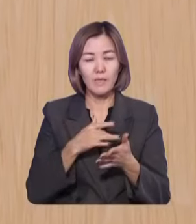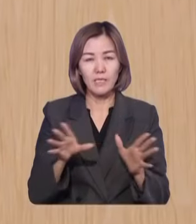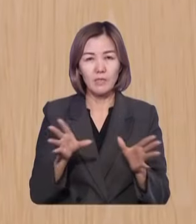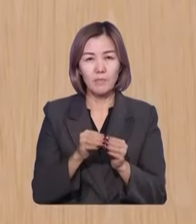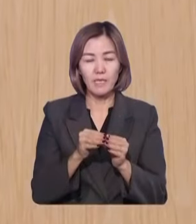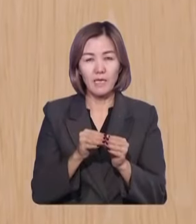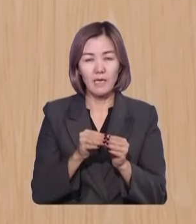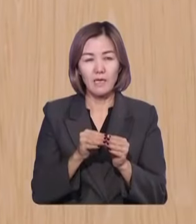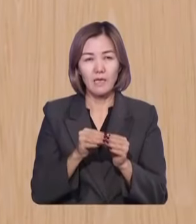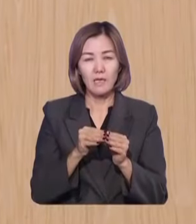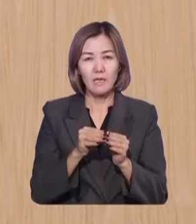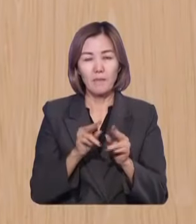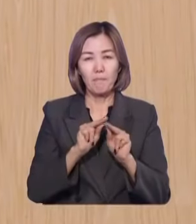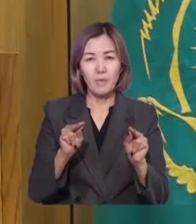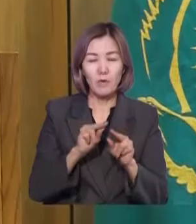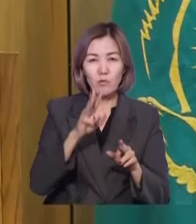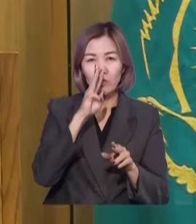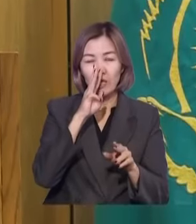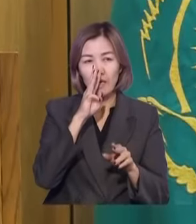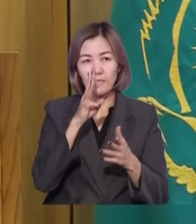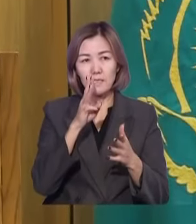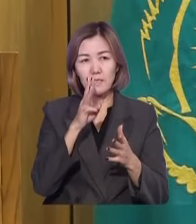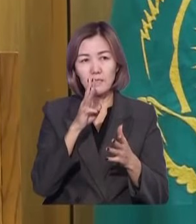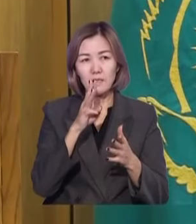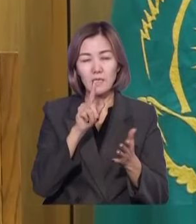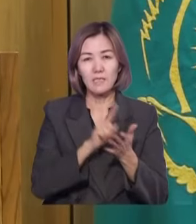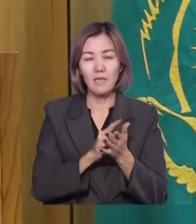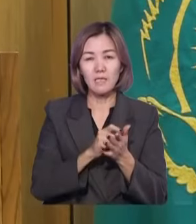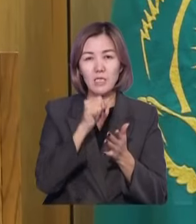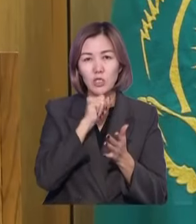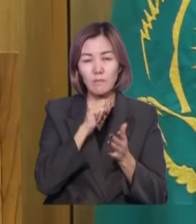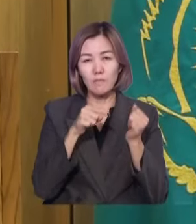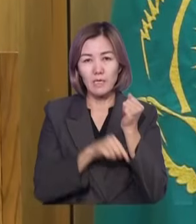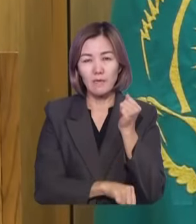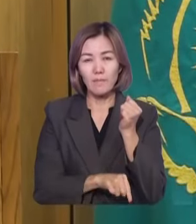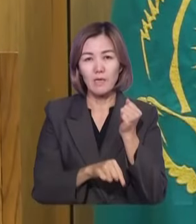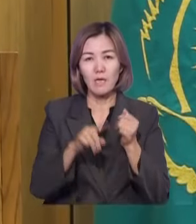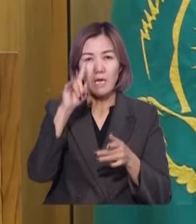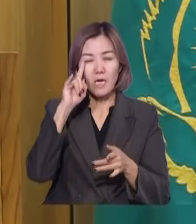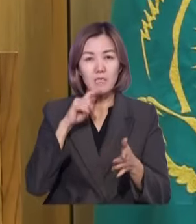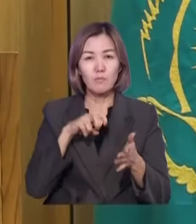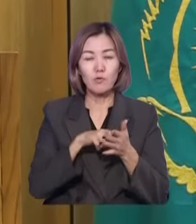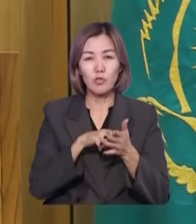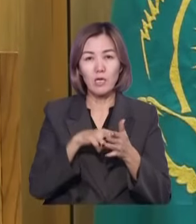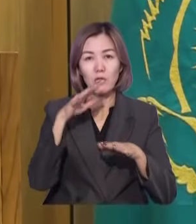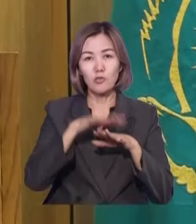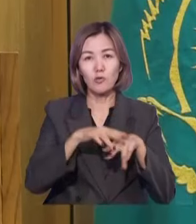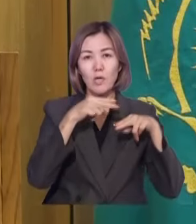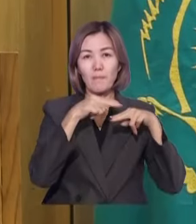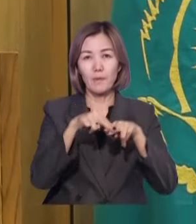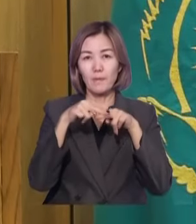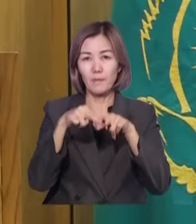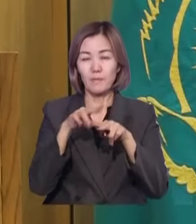қатардағы есепшілер педагогтердің жалақысы мен салықты жымқырып, қаражатты Қазпошта арқылы аударып, әр ай